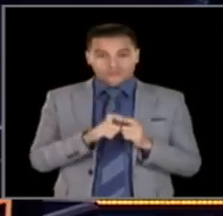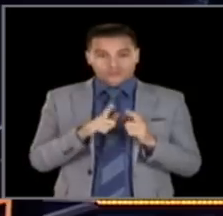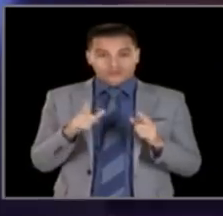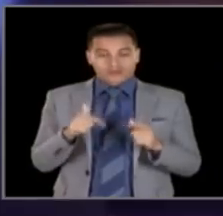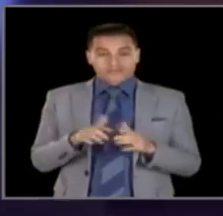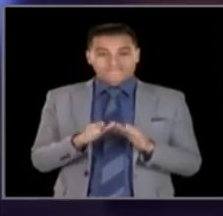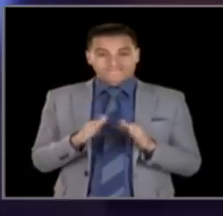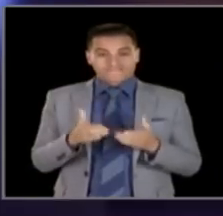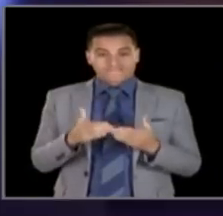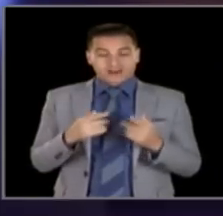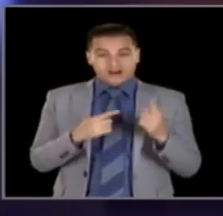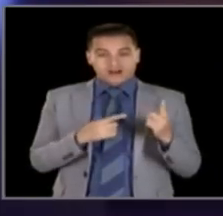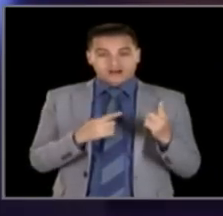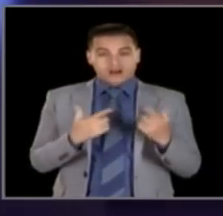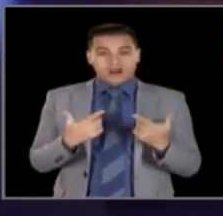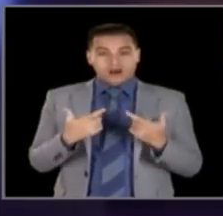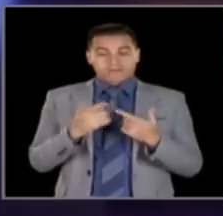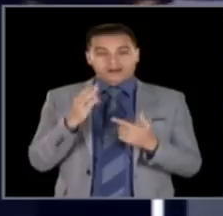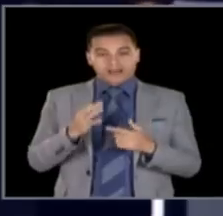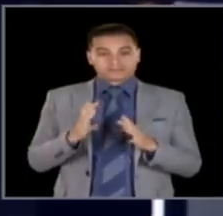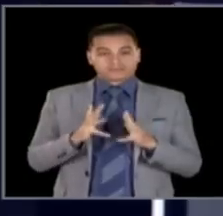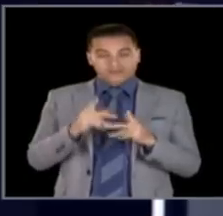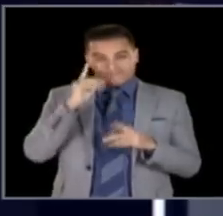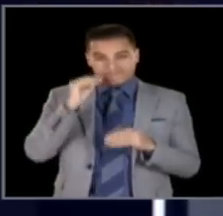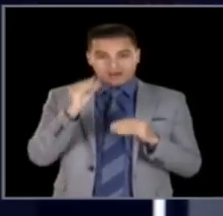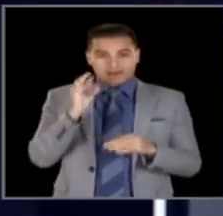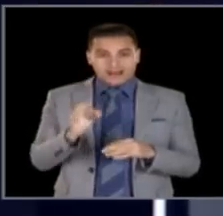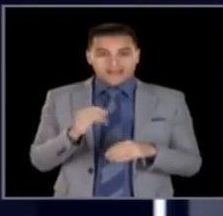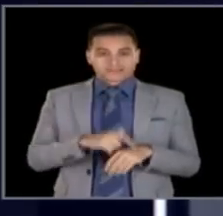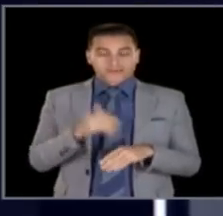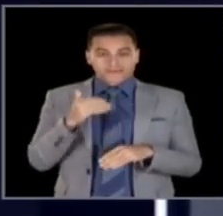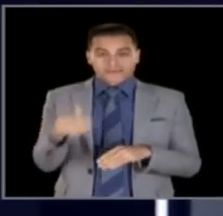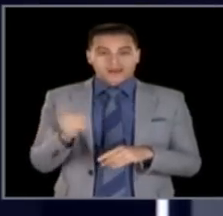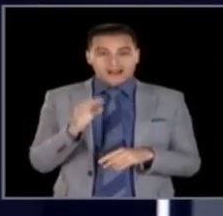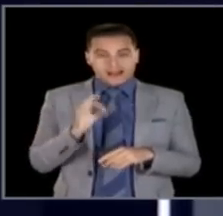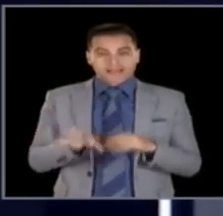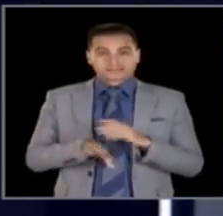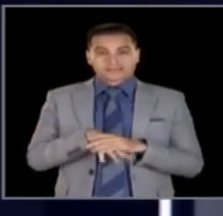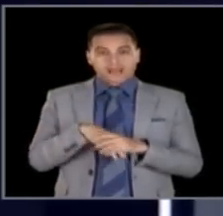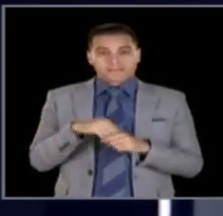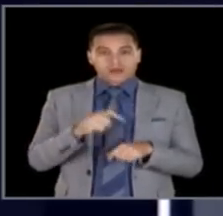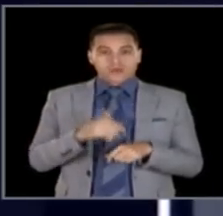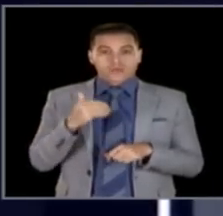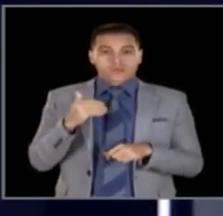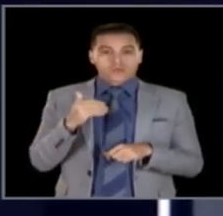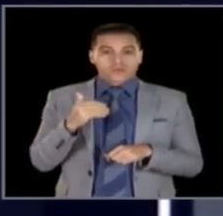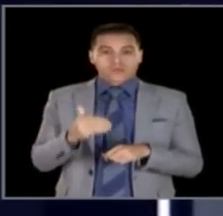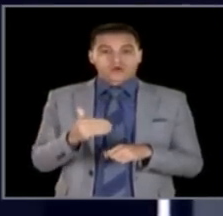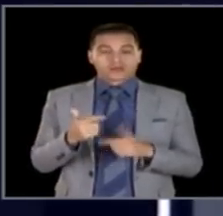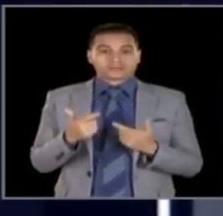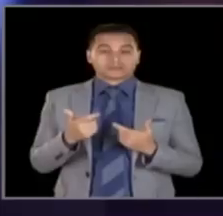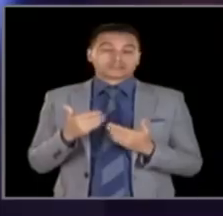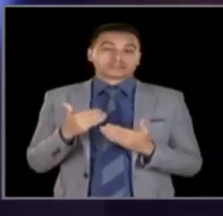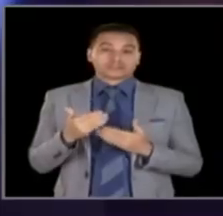إن فريق فايترز ظلموكي. كان لازم يشرحولك تحت الضغط بتمشي إزاي، لأنك كنت بتستني